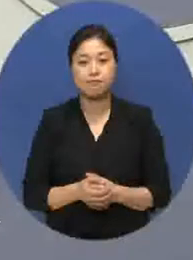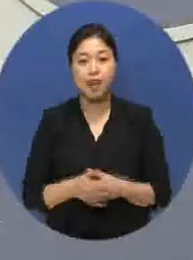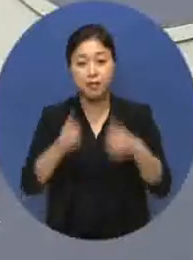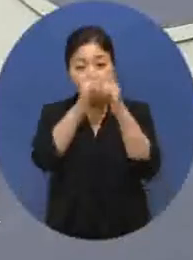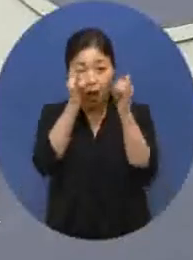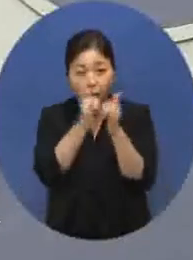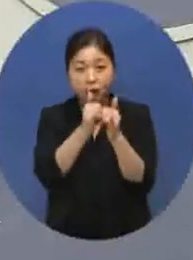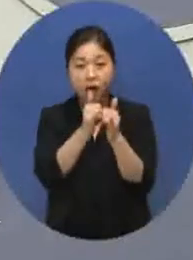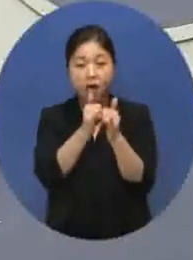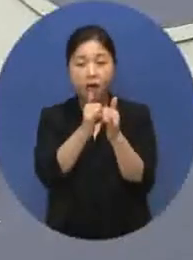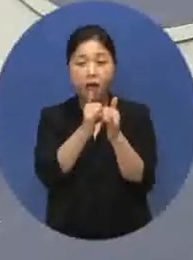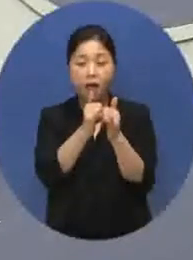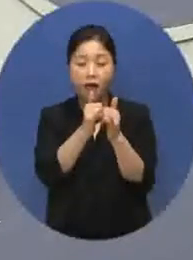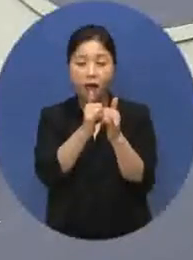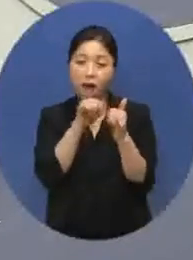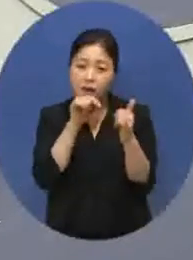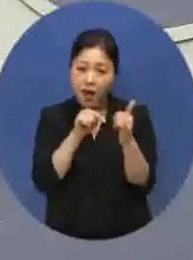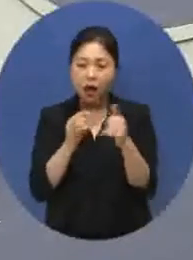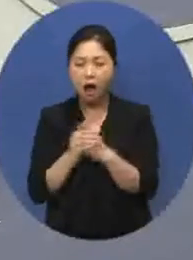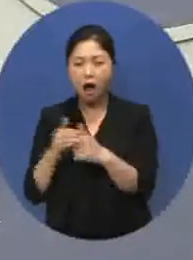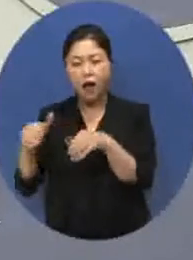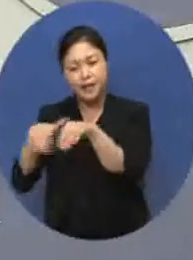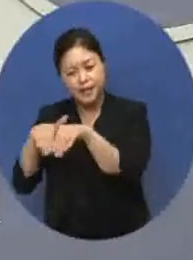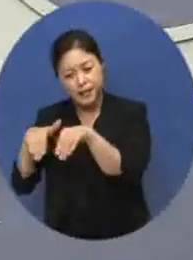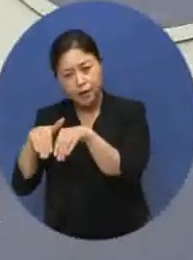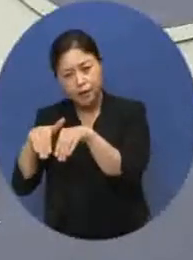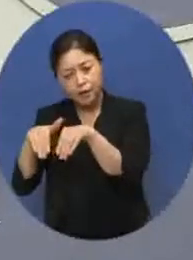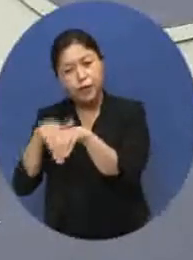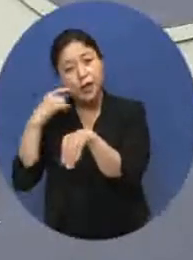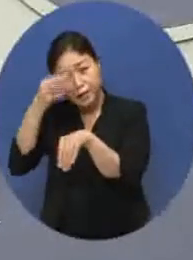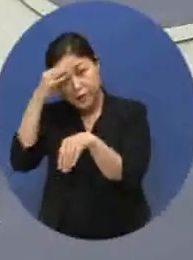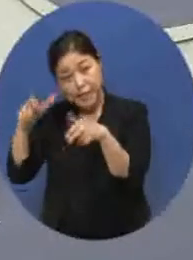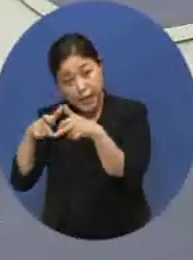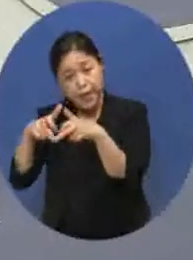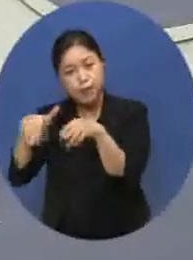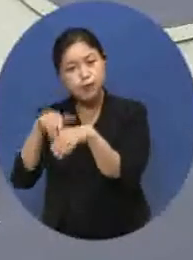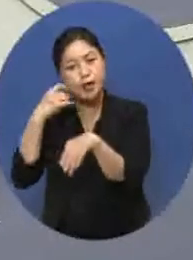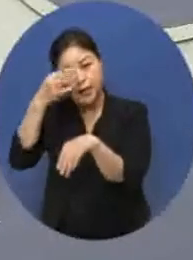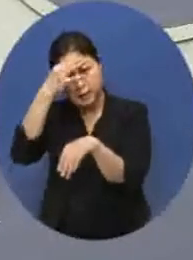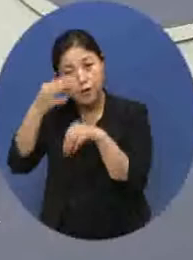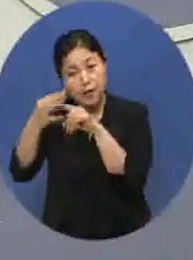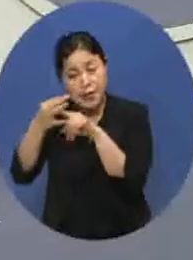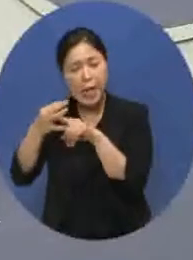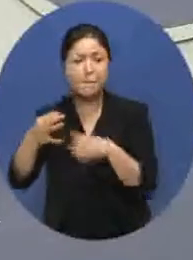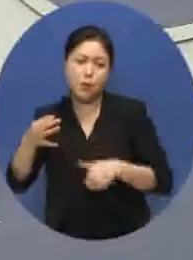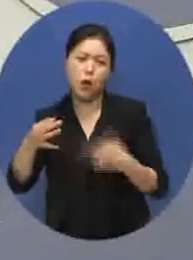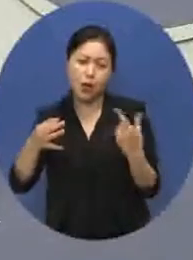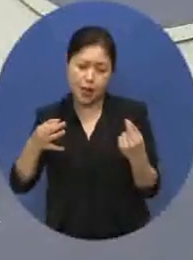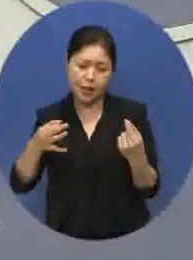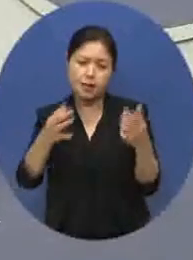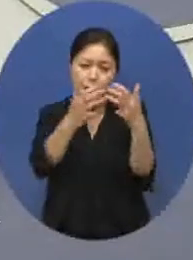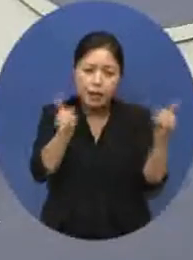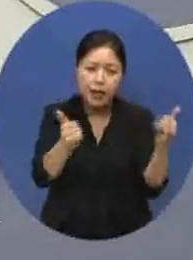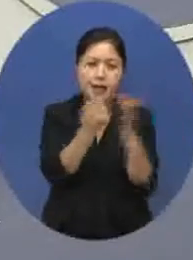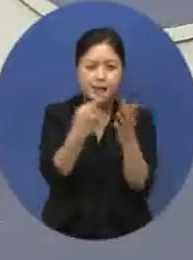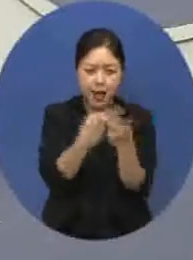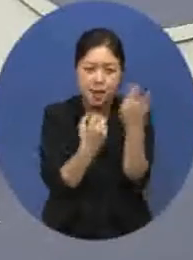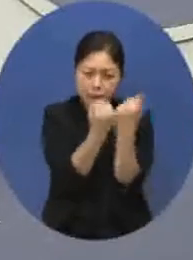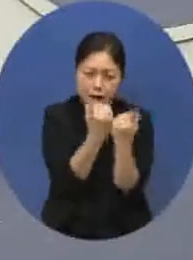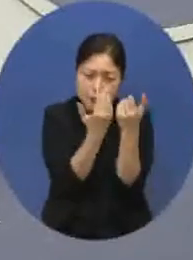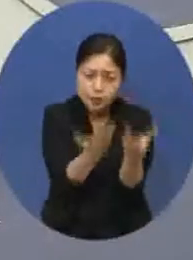사회에 잘 이해시키고 하는 게 우리들의 할 일이다 이렇게 생각을 해서 조금